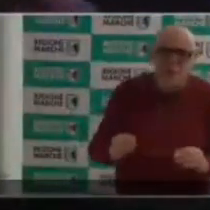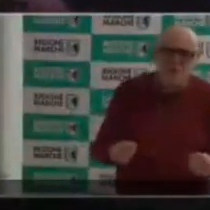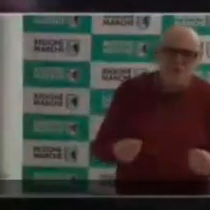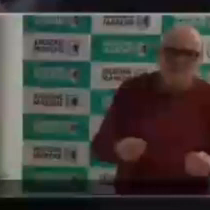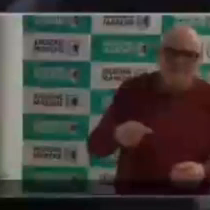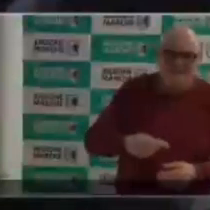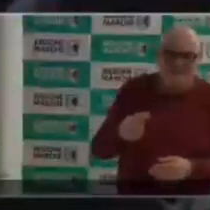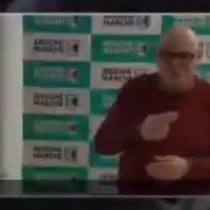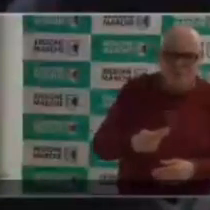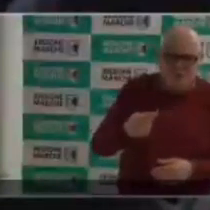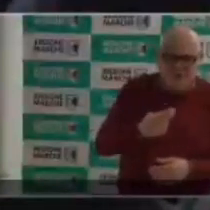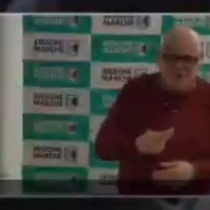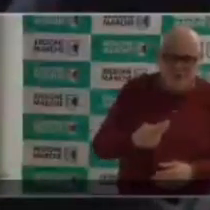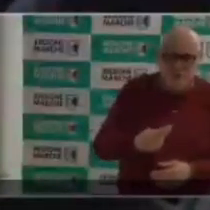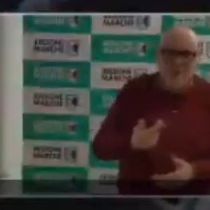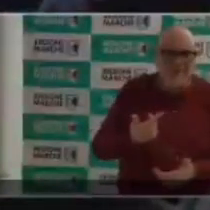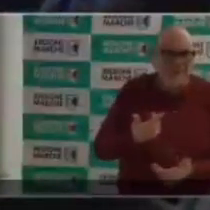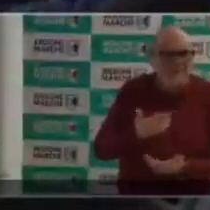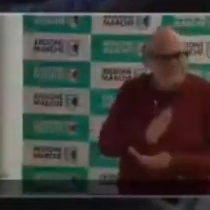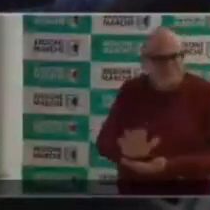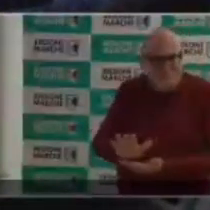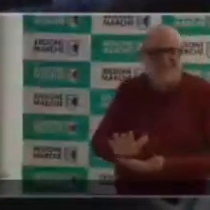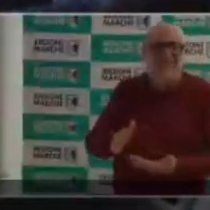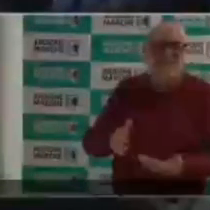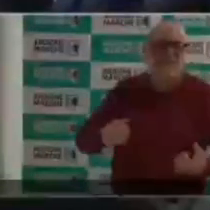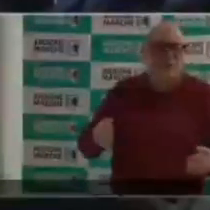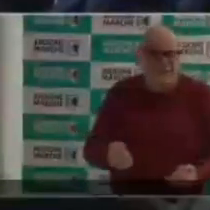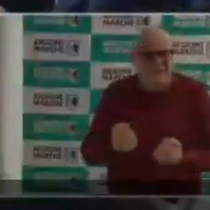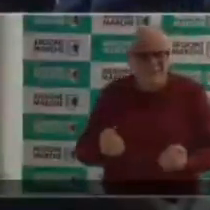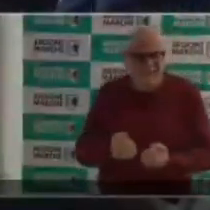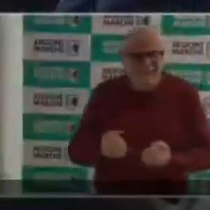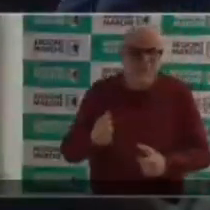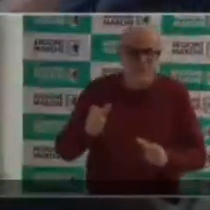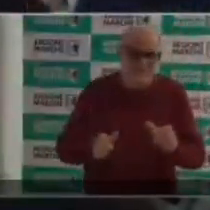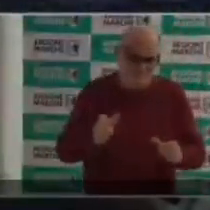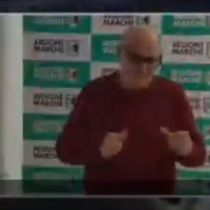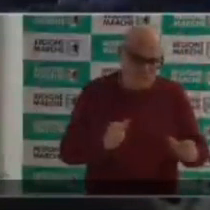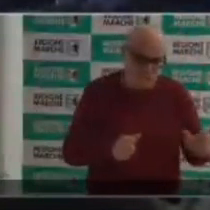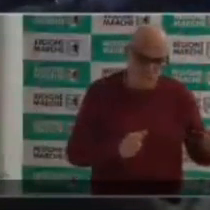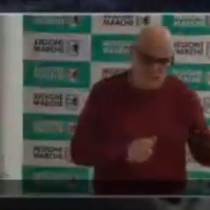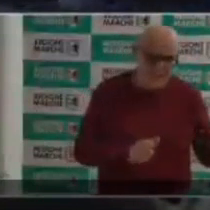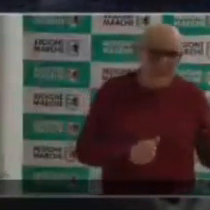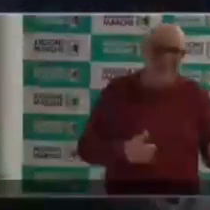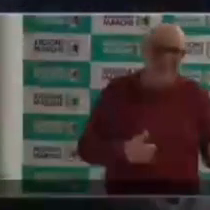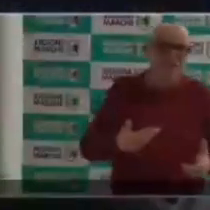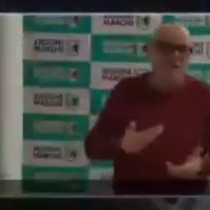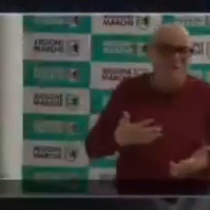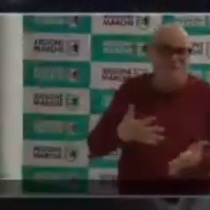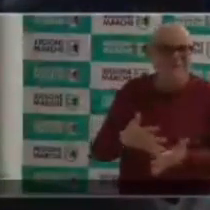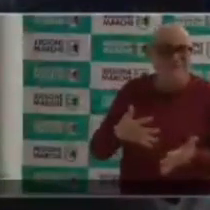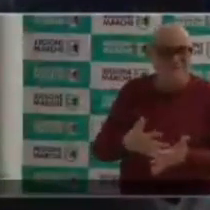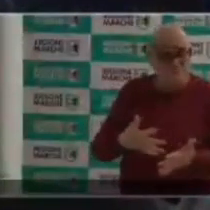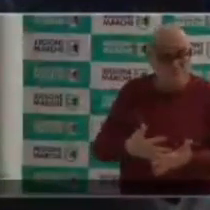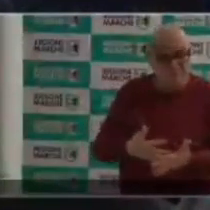sia condivisione dell'attività con dei soggetti naturalmente che hanno qualche piccola difficoltà e che pertanto